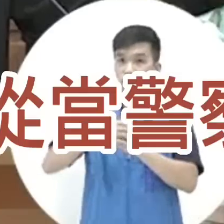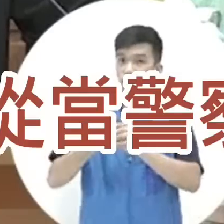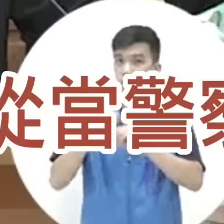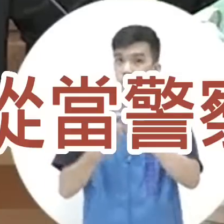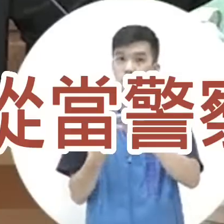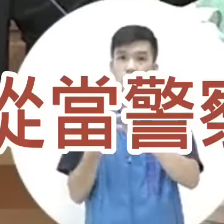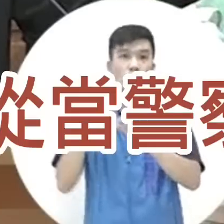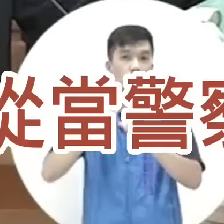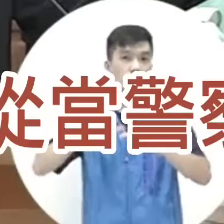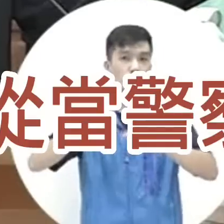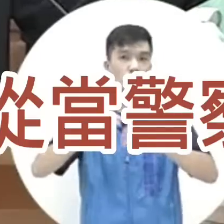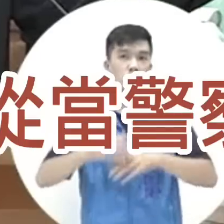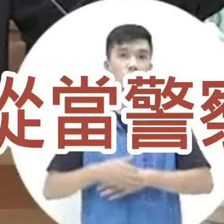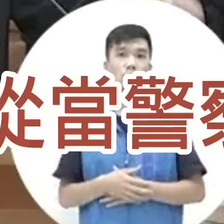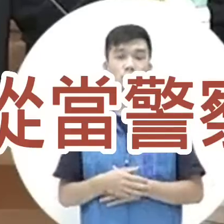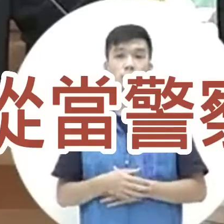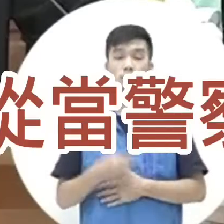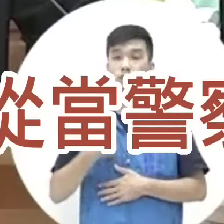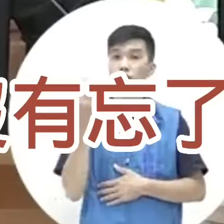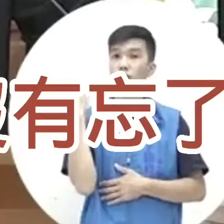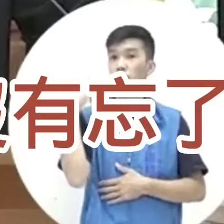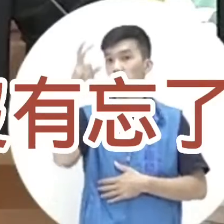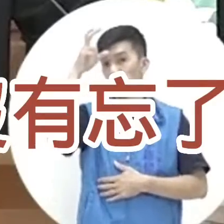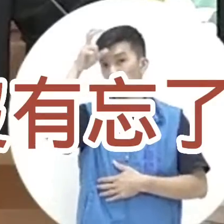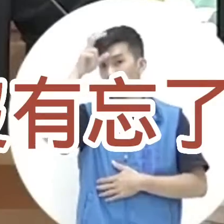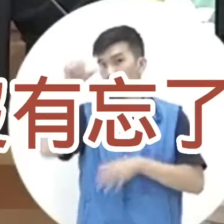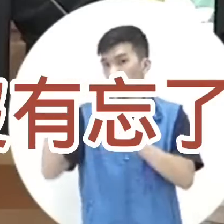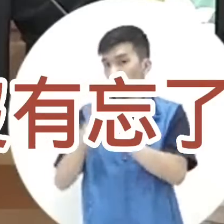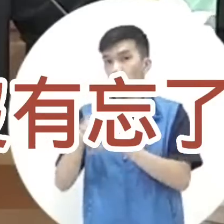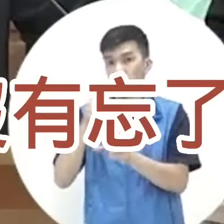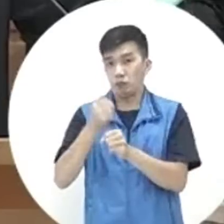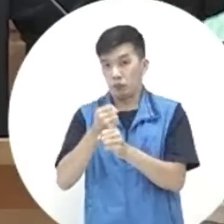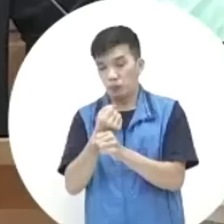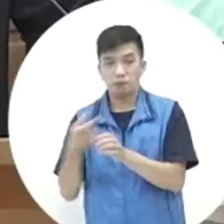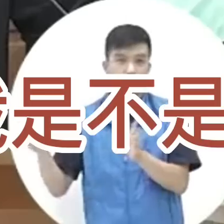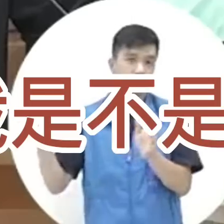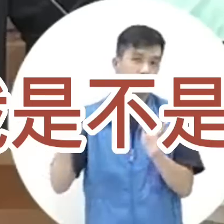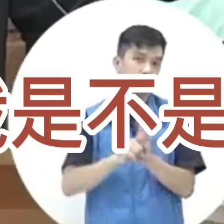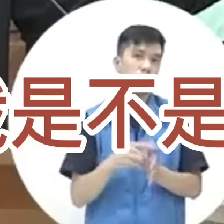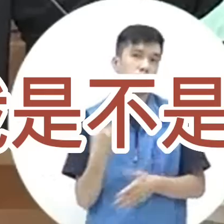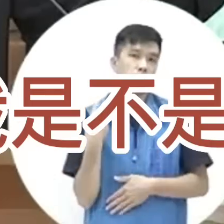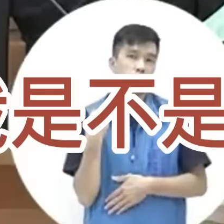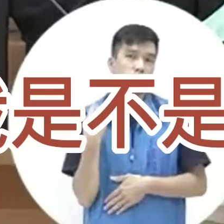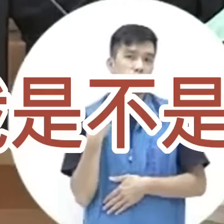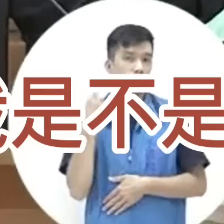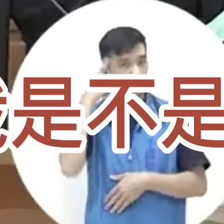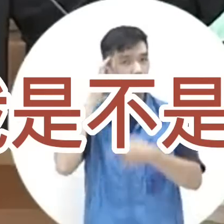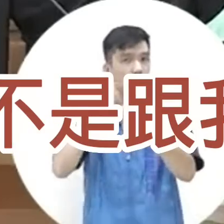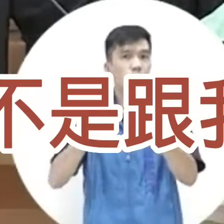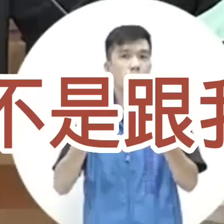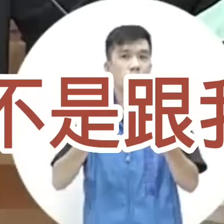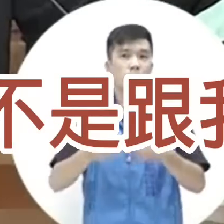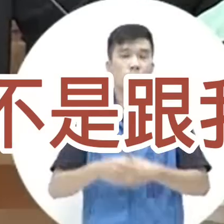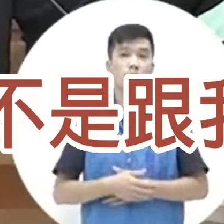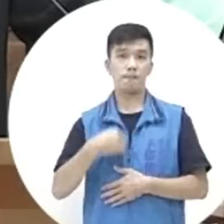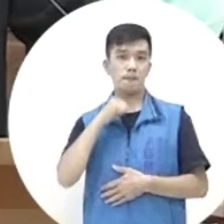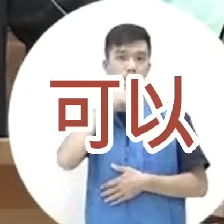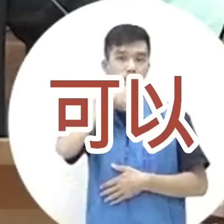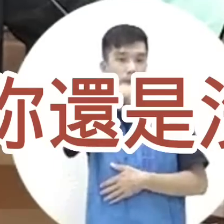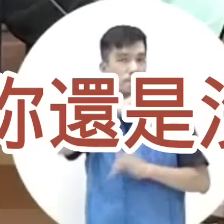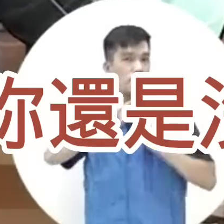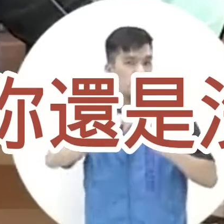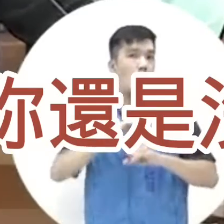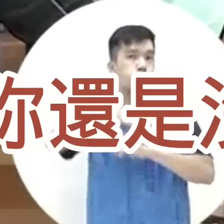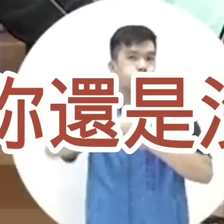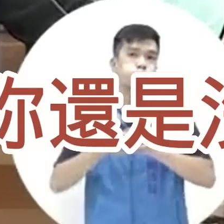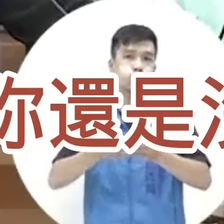那 因为我从当警察那一天就没有忘了初心。 对，所以 你跟我是不是也一样？ 警察出身的， 你是不是跟我一样啊？ 可以